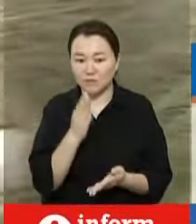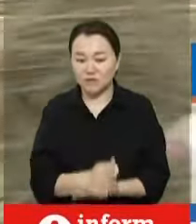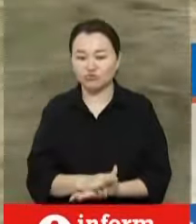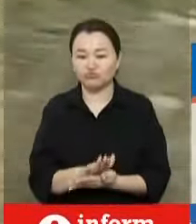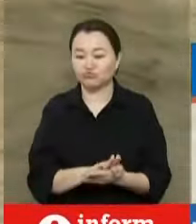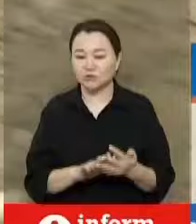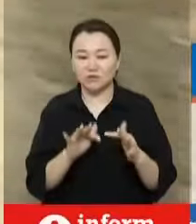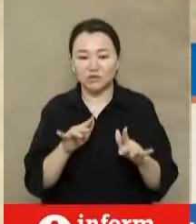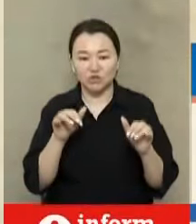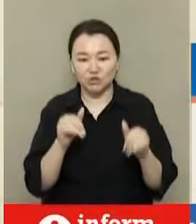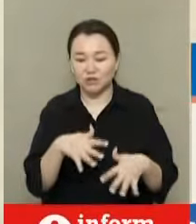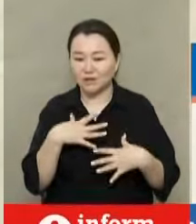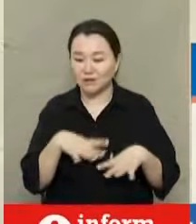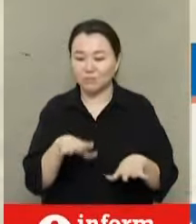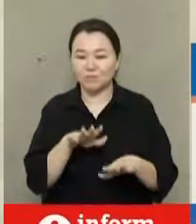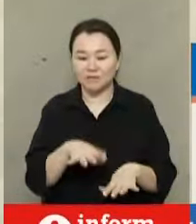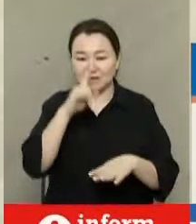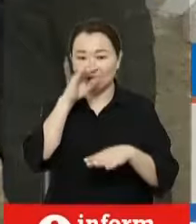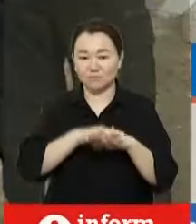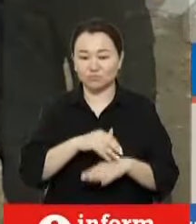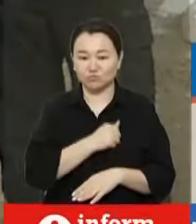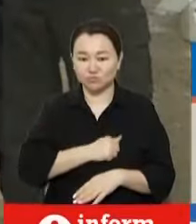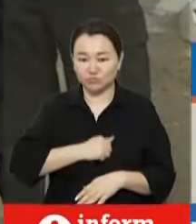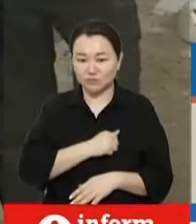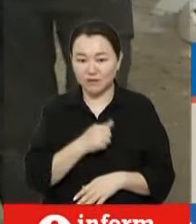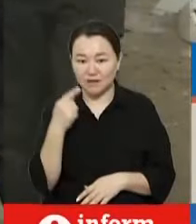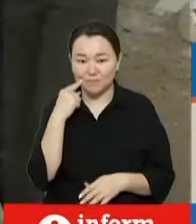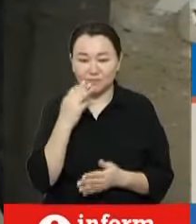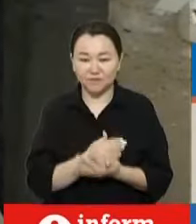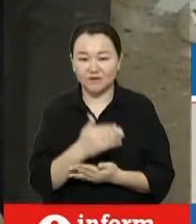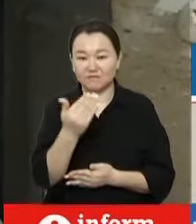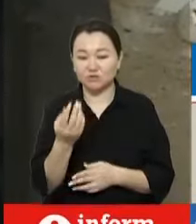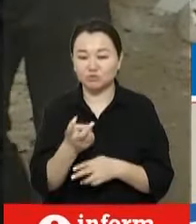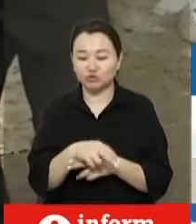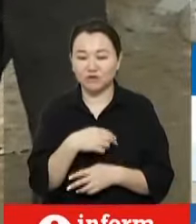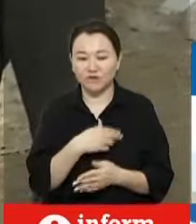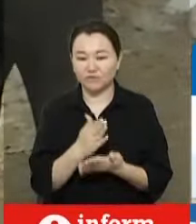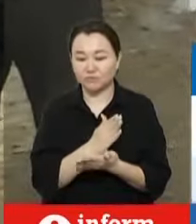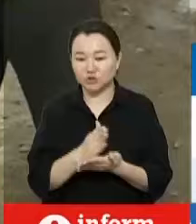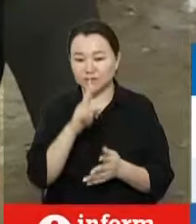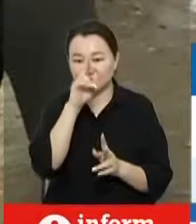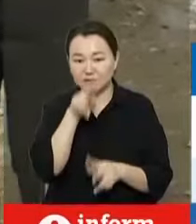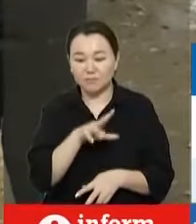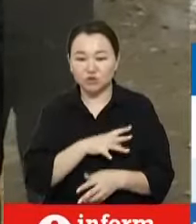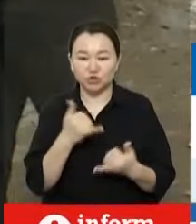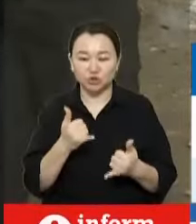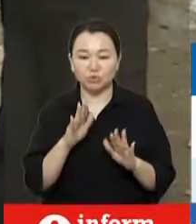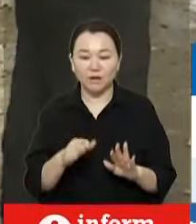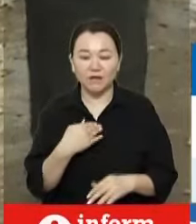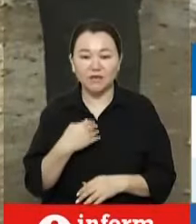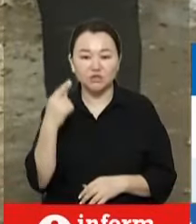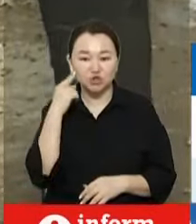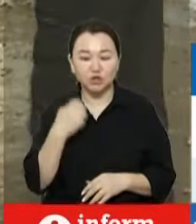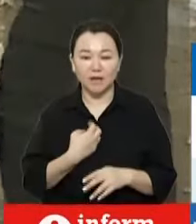ешқандай шара қолданбаған жергілікті атқамнерлерге ашулы. Сіздердің келетіндеріңізді мен де вообще білгенде жоқпын, қазір ғана естігеннен кейін